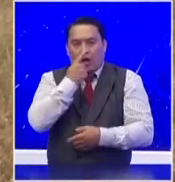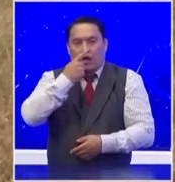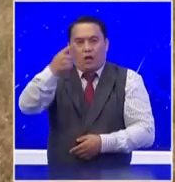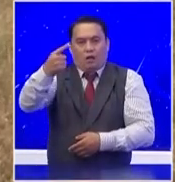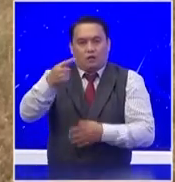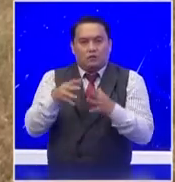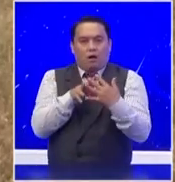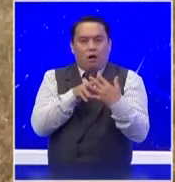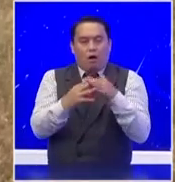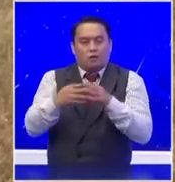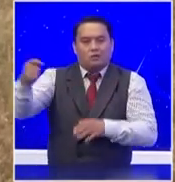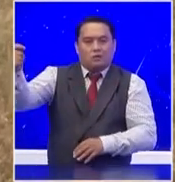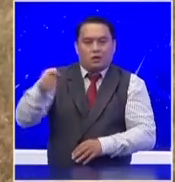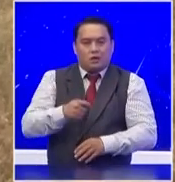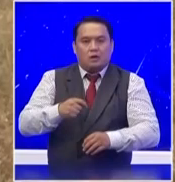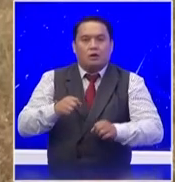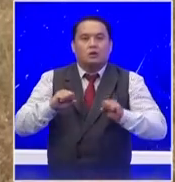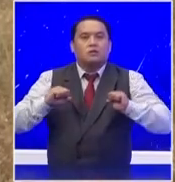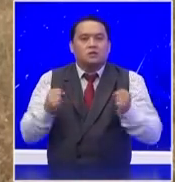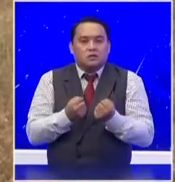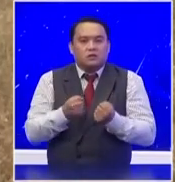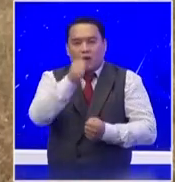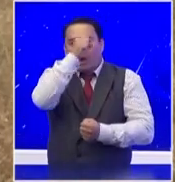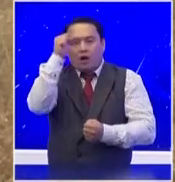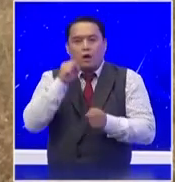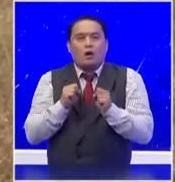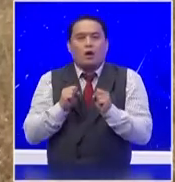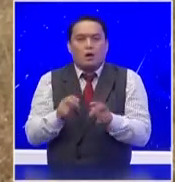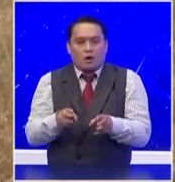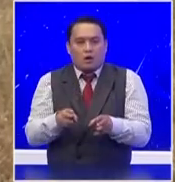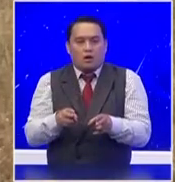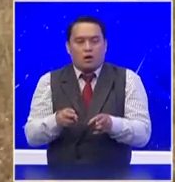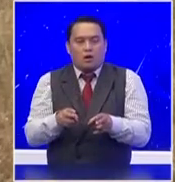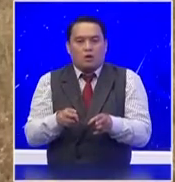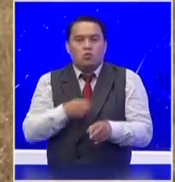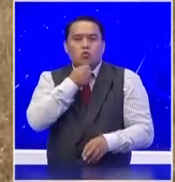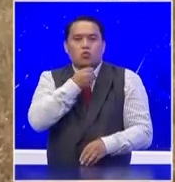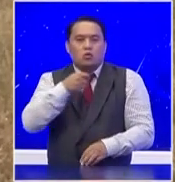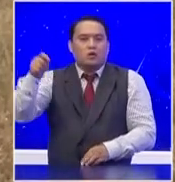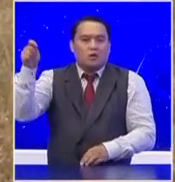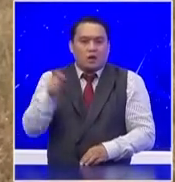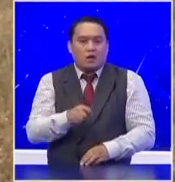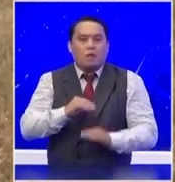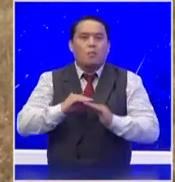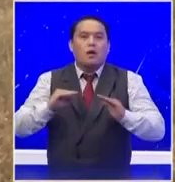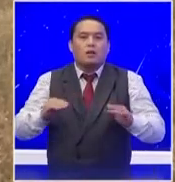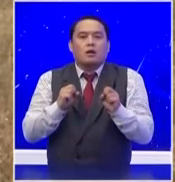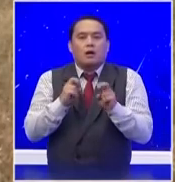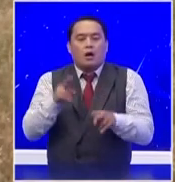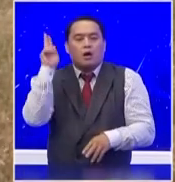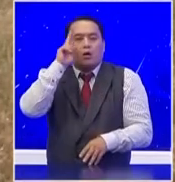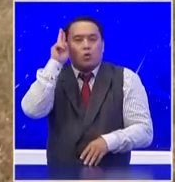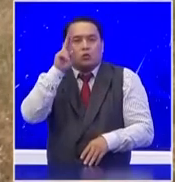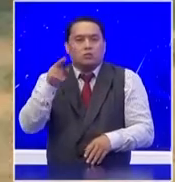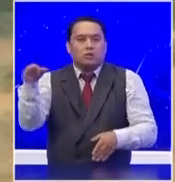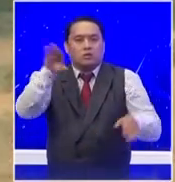обал ғой. Қазір келеді, жарайды. Қыста қайда бара жатыр? Қыста. Үлкендер келеді, жарайды, қыста. А кішкентайлар қалай келеді? Қар